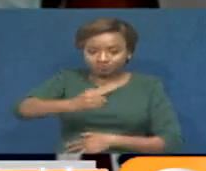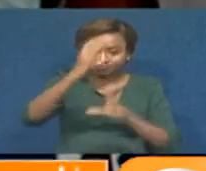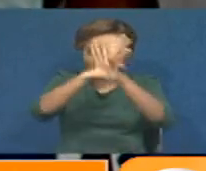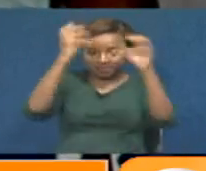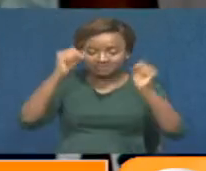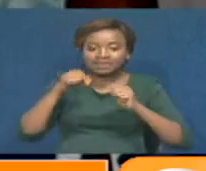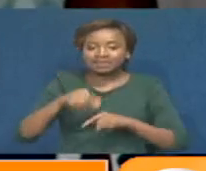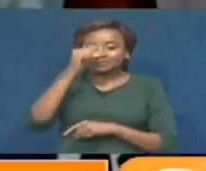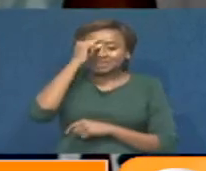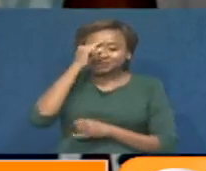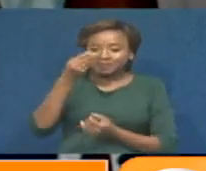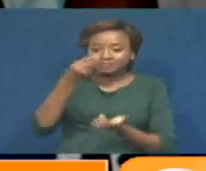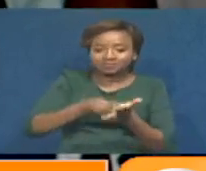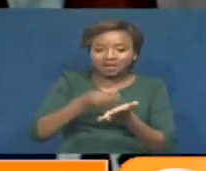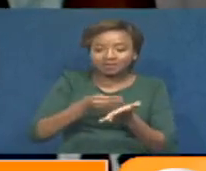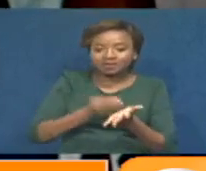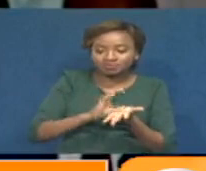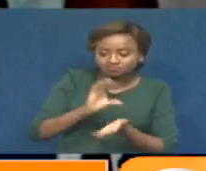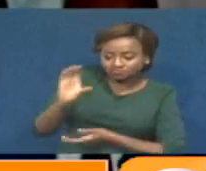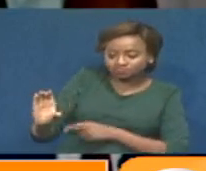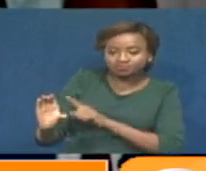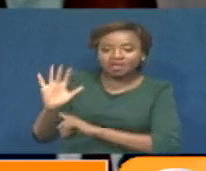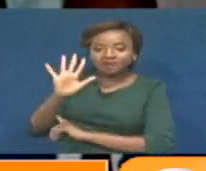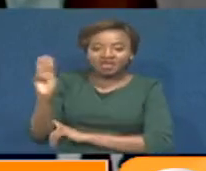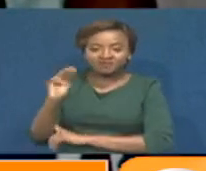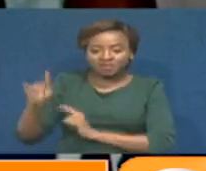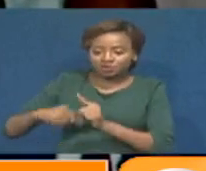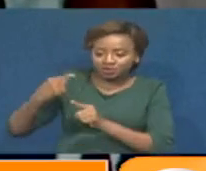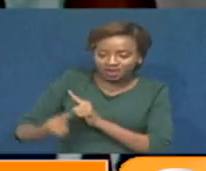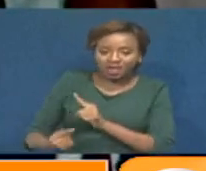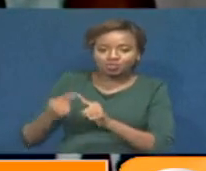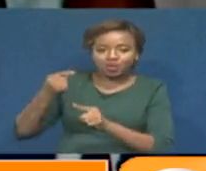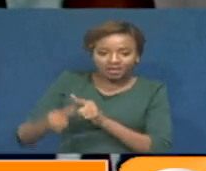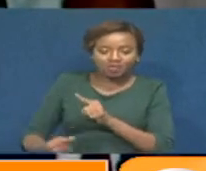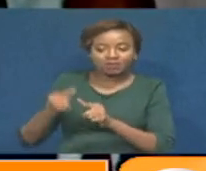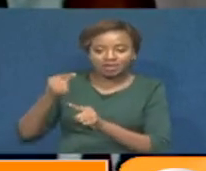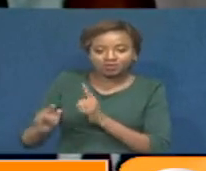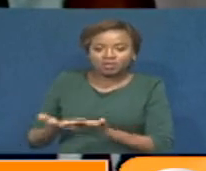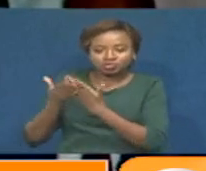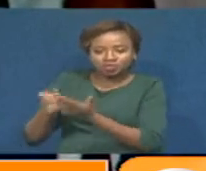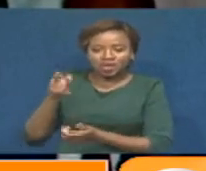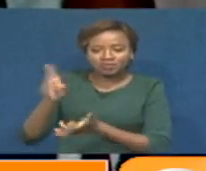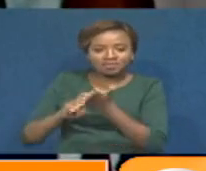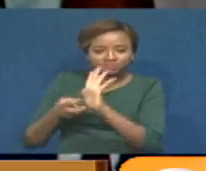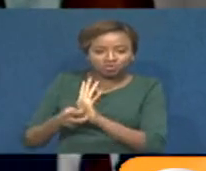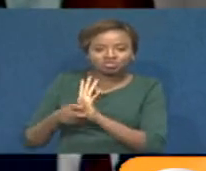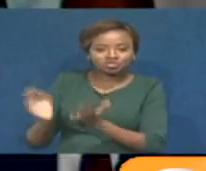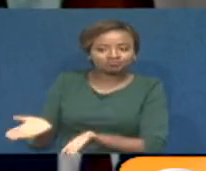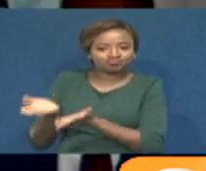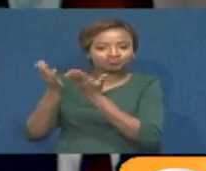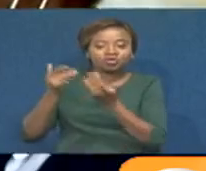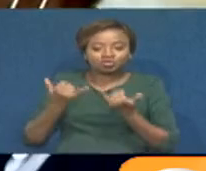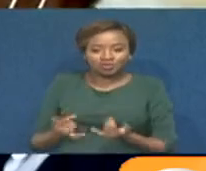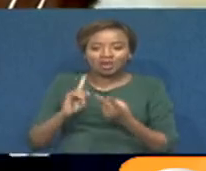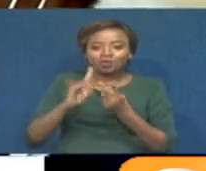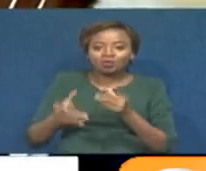government was contributing approximately 5 million shillings every year towards this scheme. We raised that to